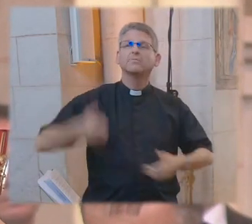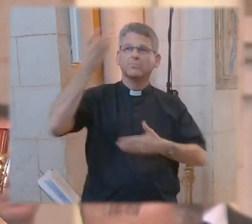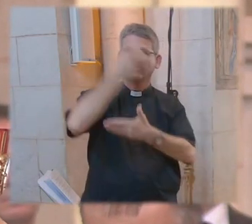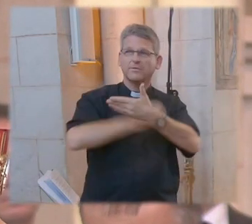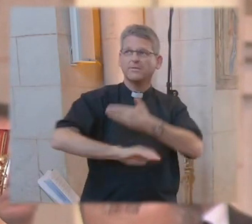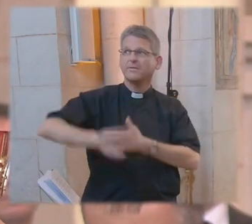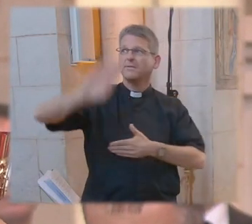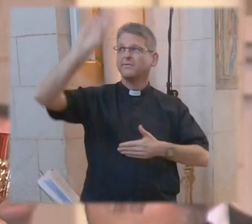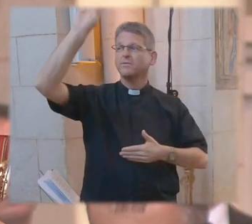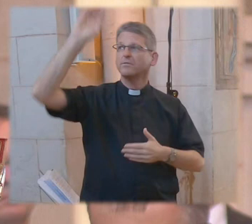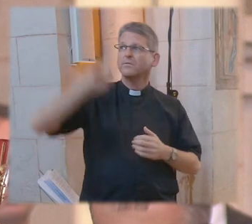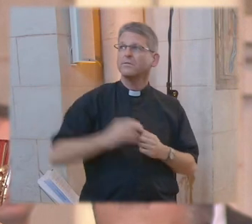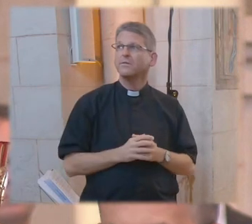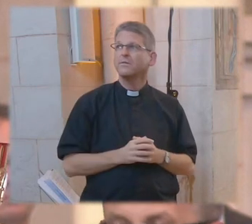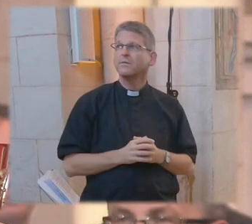jetzt und in